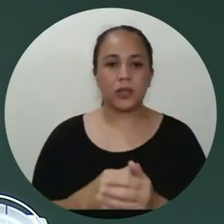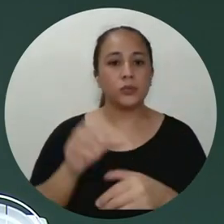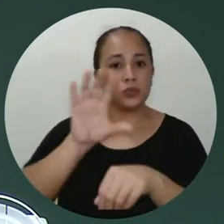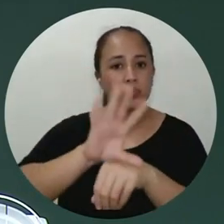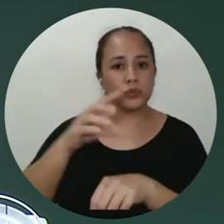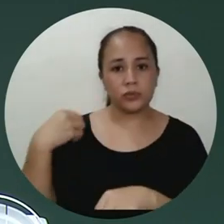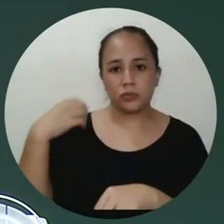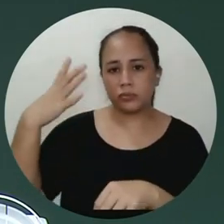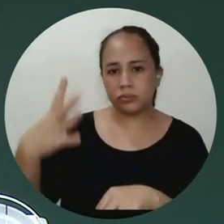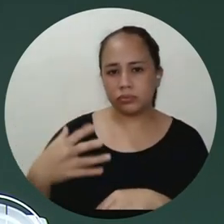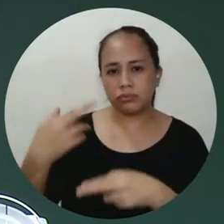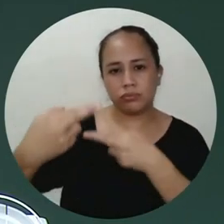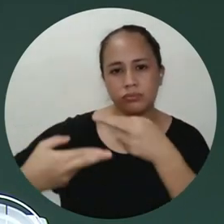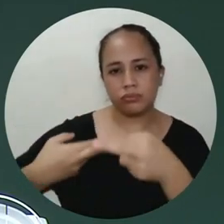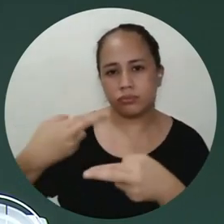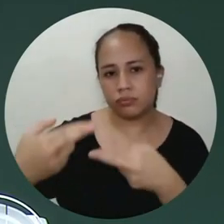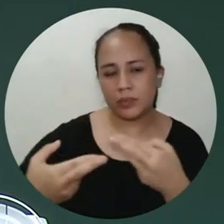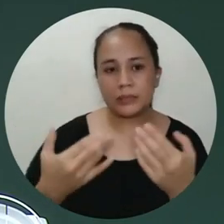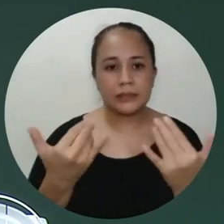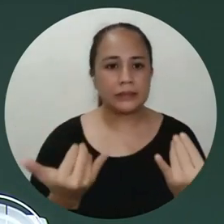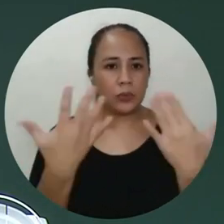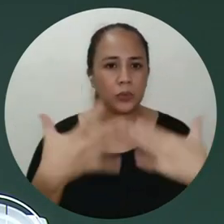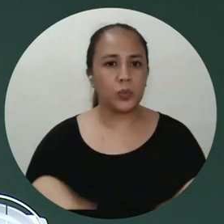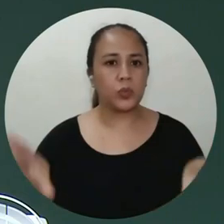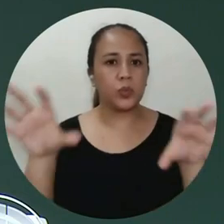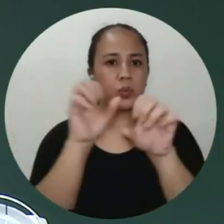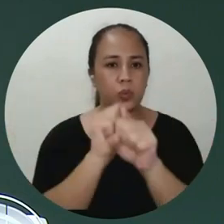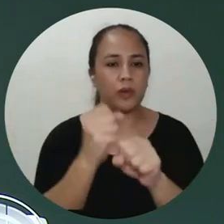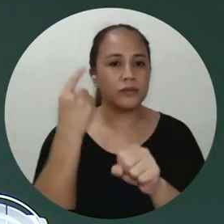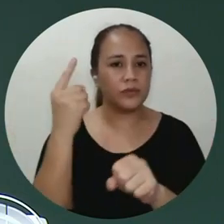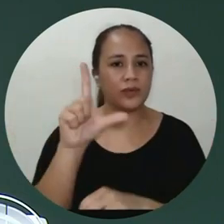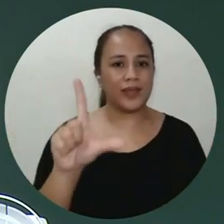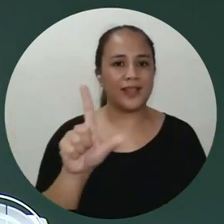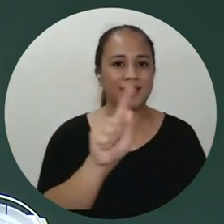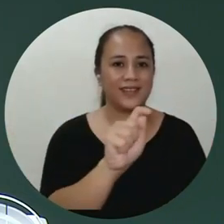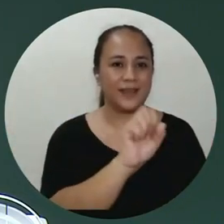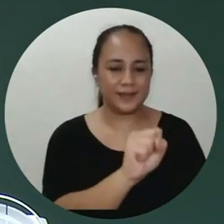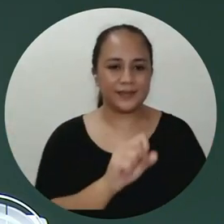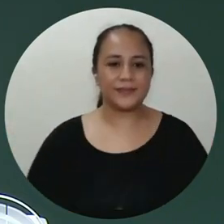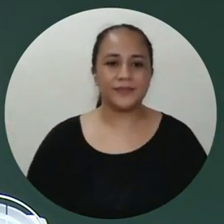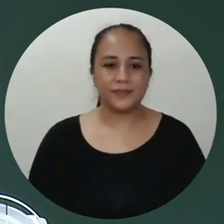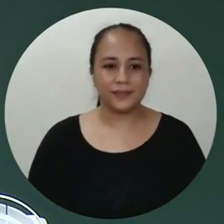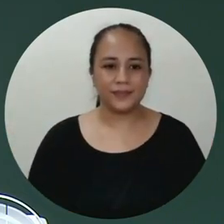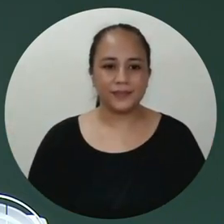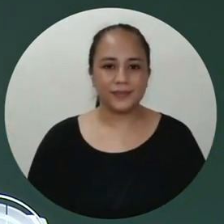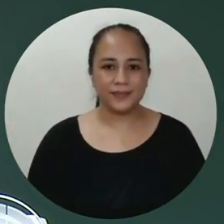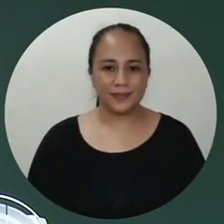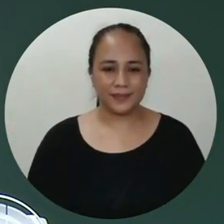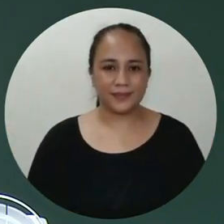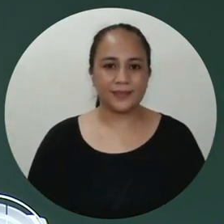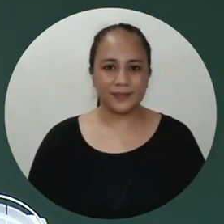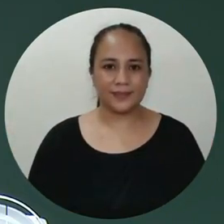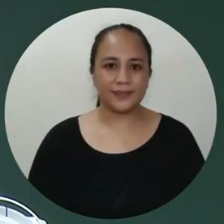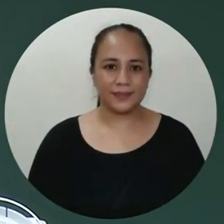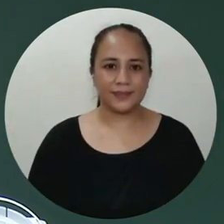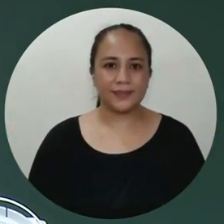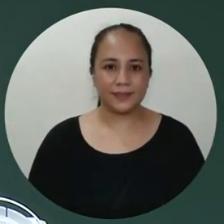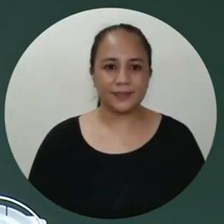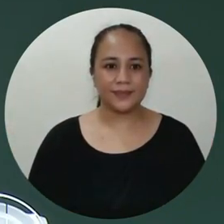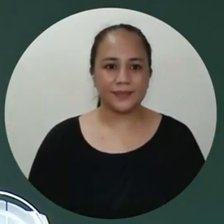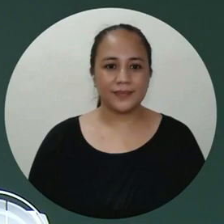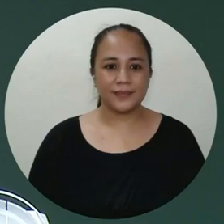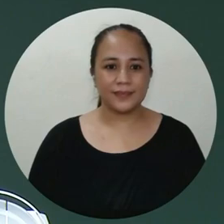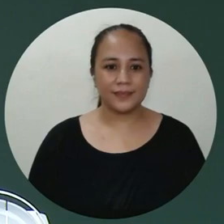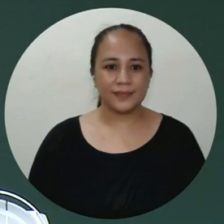and remnants, this is our closing time for this LTS. 이제 우리 예원 부목사님들을